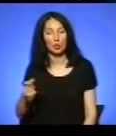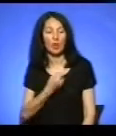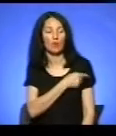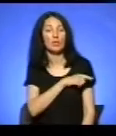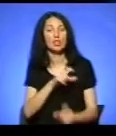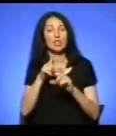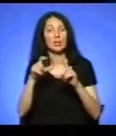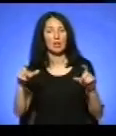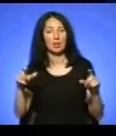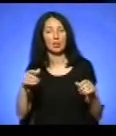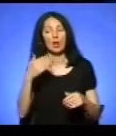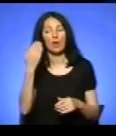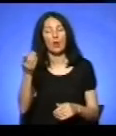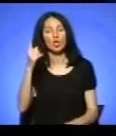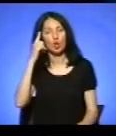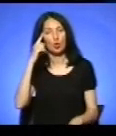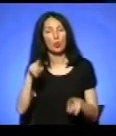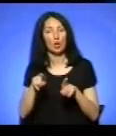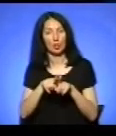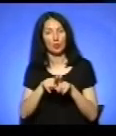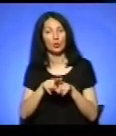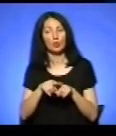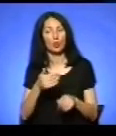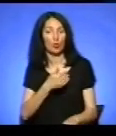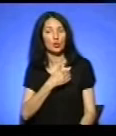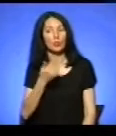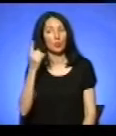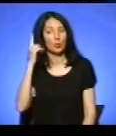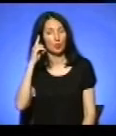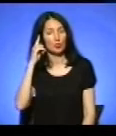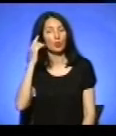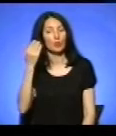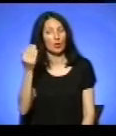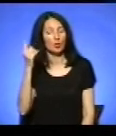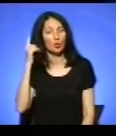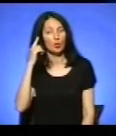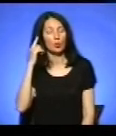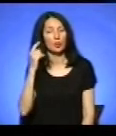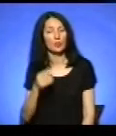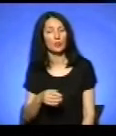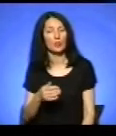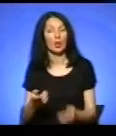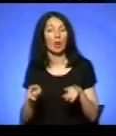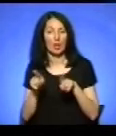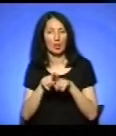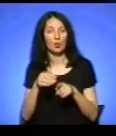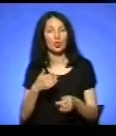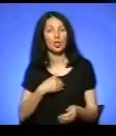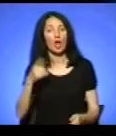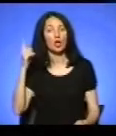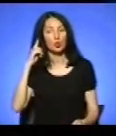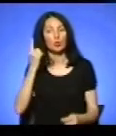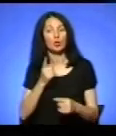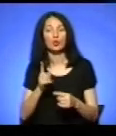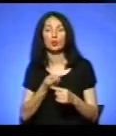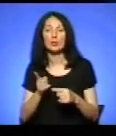закладах. Ваша думка також цього хотілося почути сьогодні на програмі. Так, однозначно. Я думаю, що це